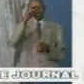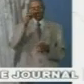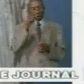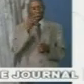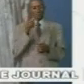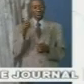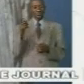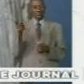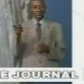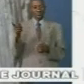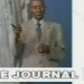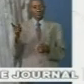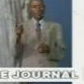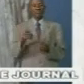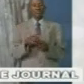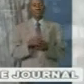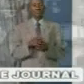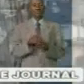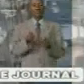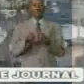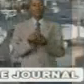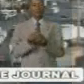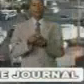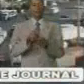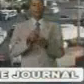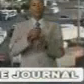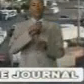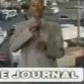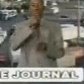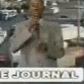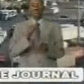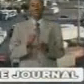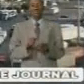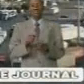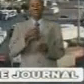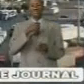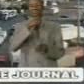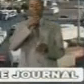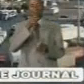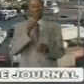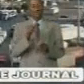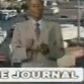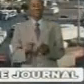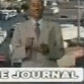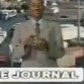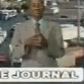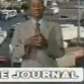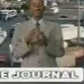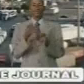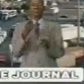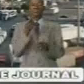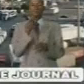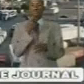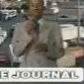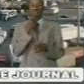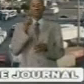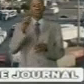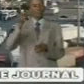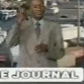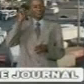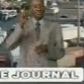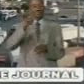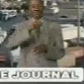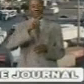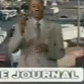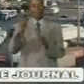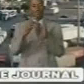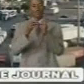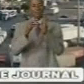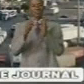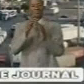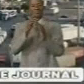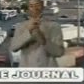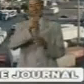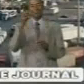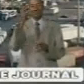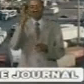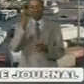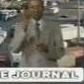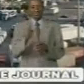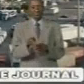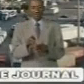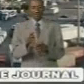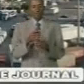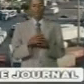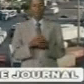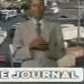Elle a effectué son adhésion à la francophonie en 2004. La Grèce connaît un climat méditerranéen tempéré par l'altitude.